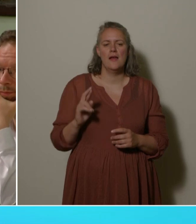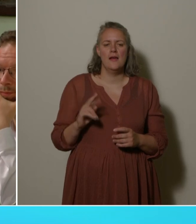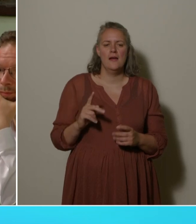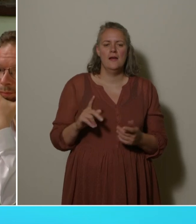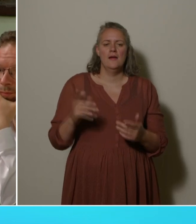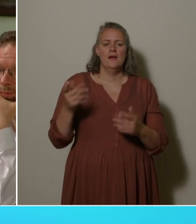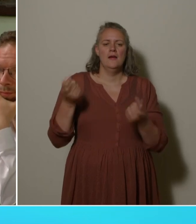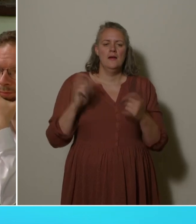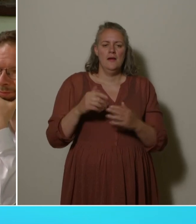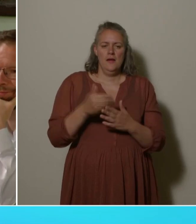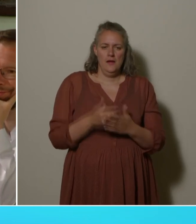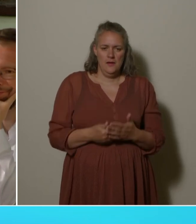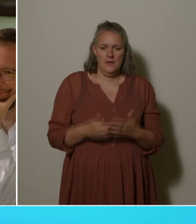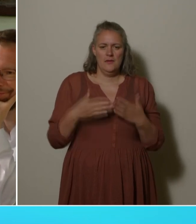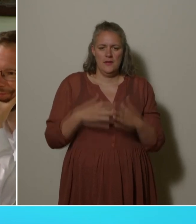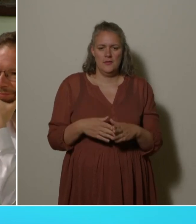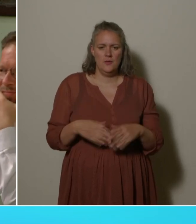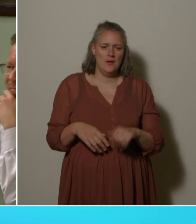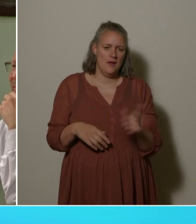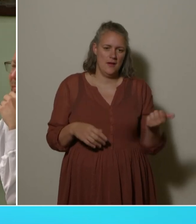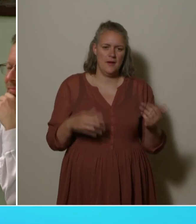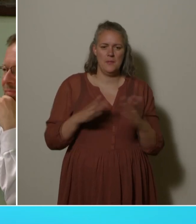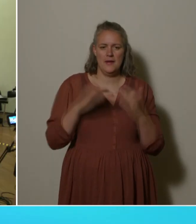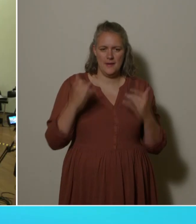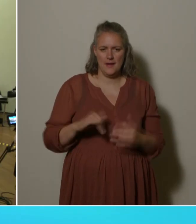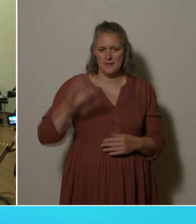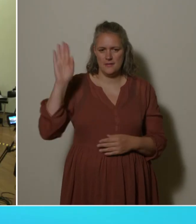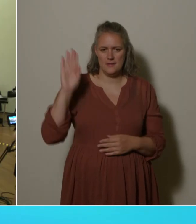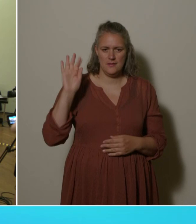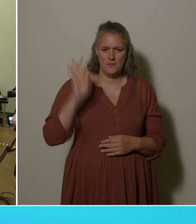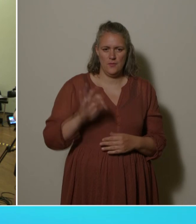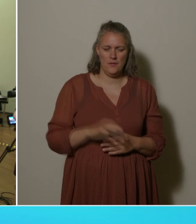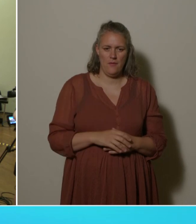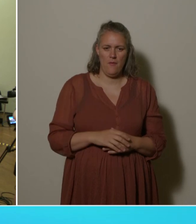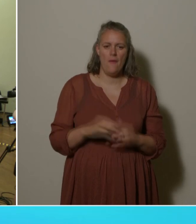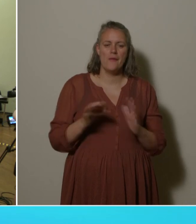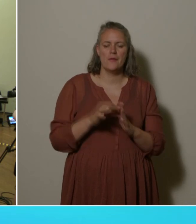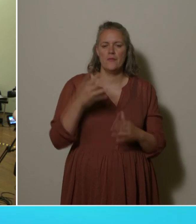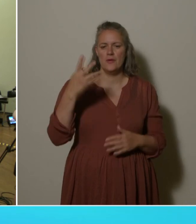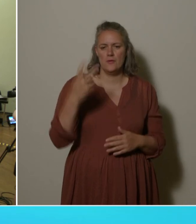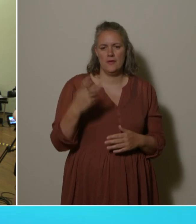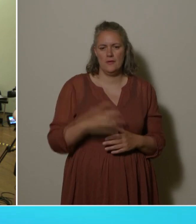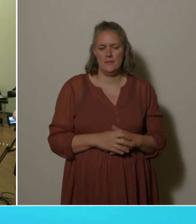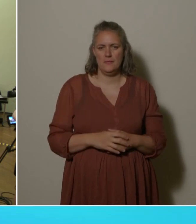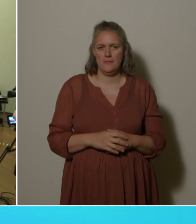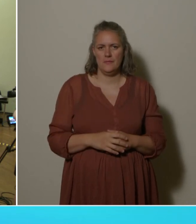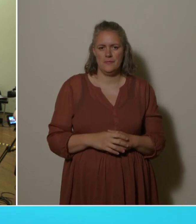wer der Beschlussvorlage der Fraktion Die Linke zustimmt, den bitte ich jetzt um das Handzeichen im Top 24.